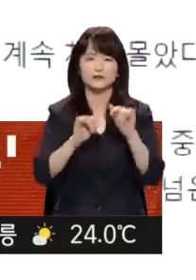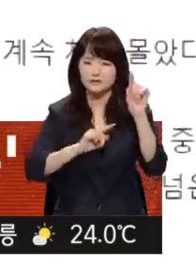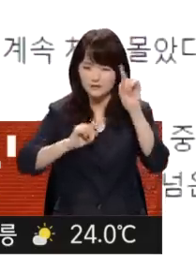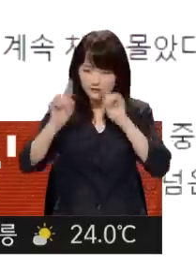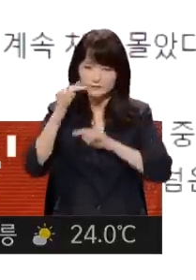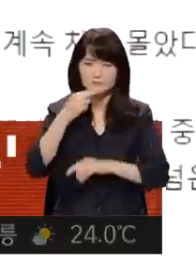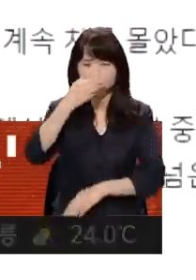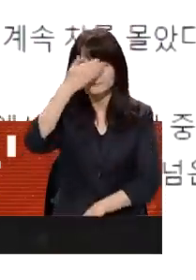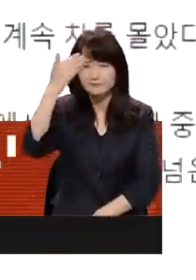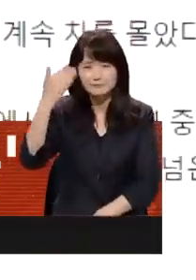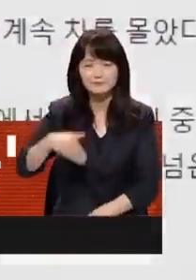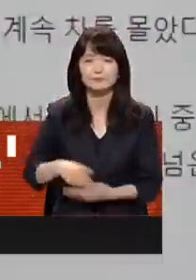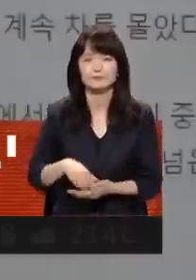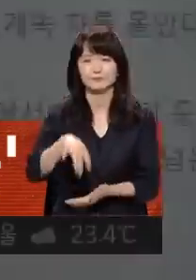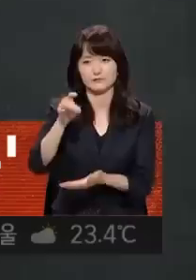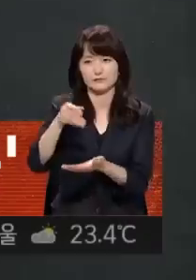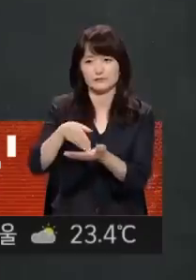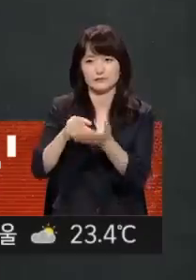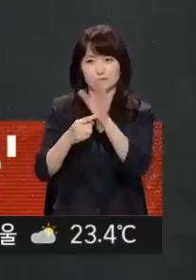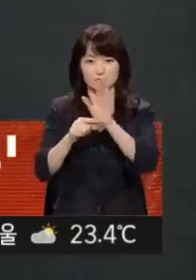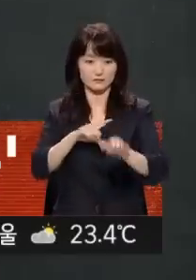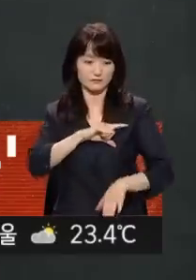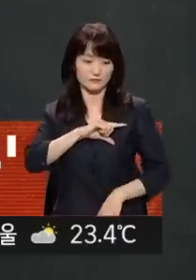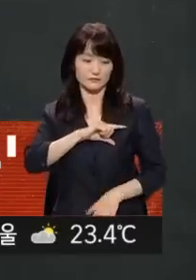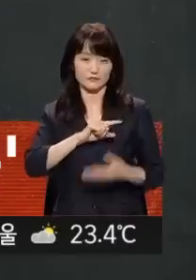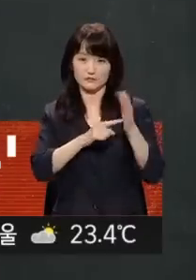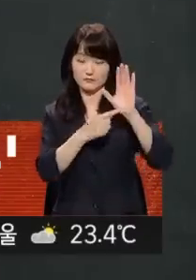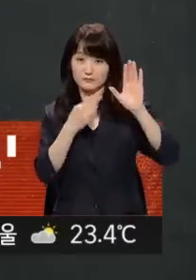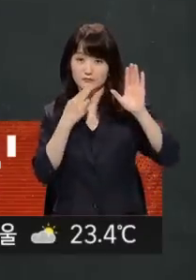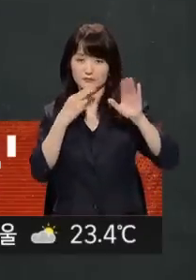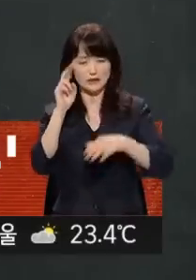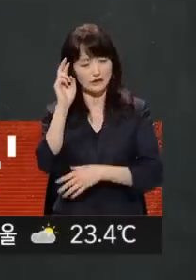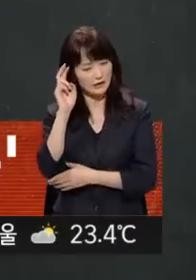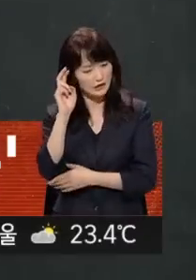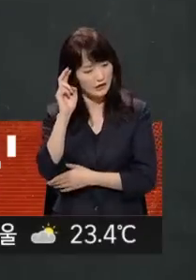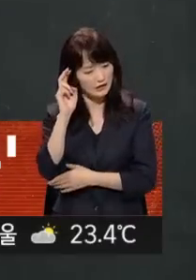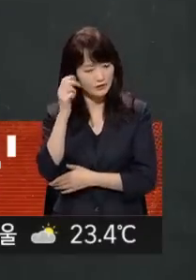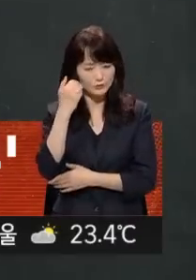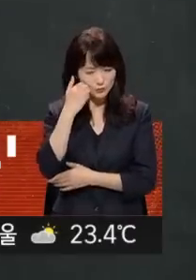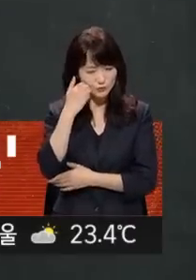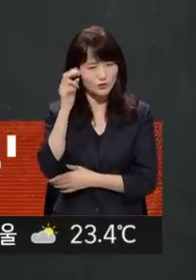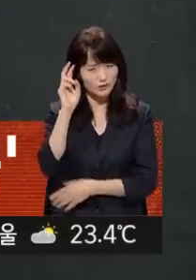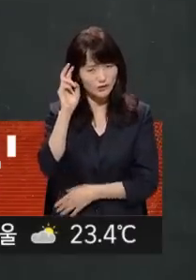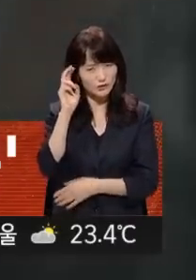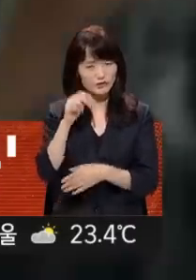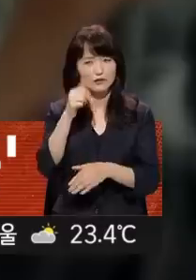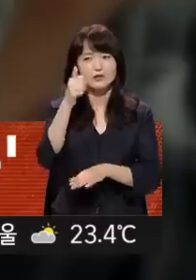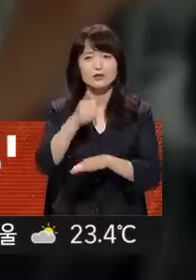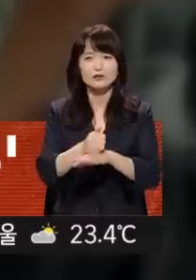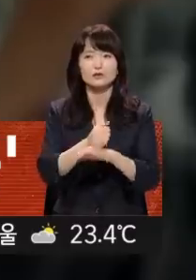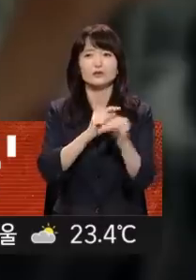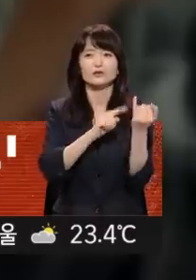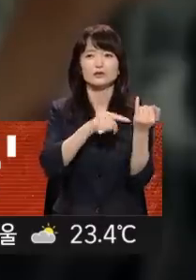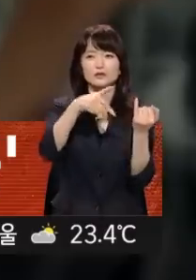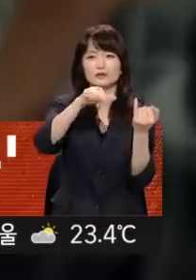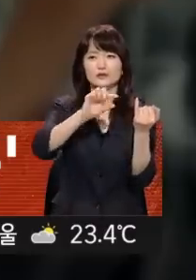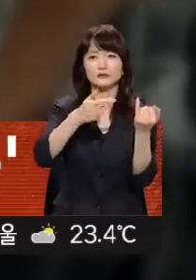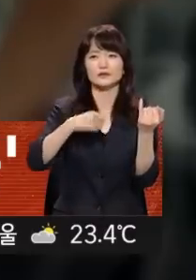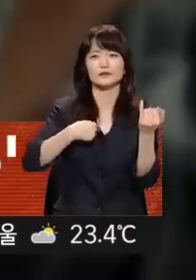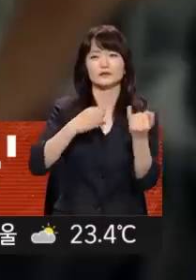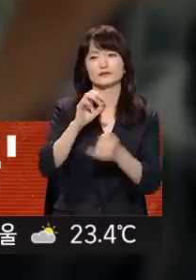않았습니다 최초 보도 당시에는 이름이 밝혀지지 않아서 추측에 추측이 이어졌었는데 결국 진예솔 씨가 직접 자신의